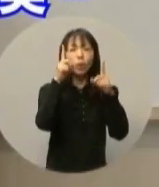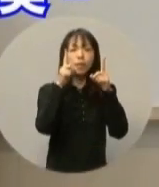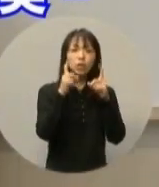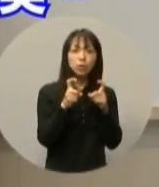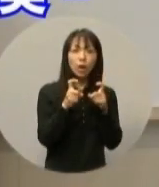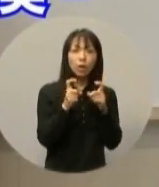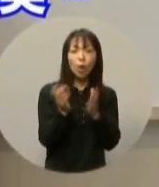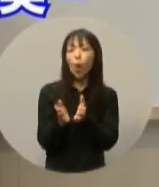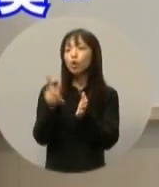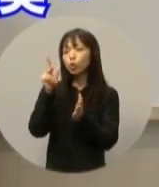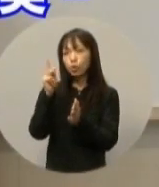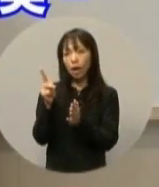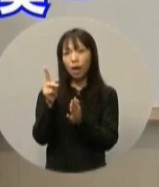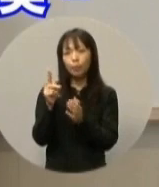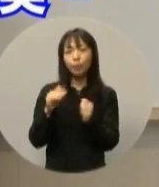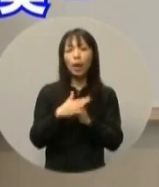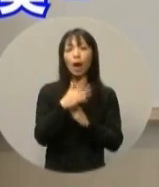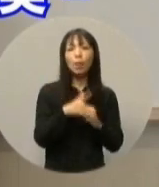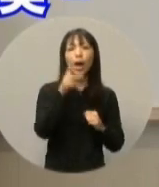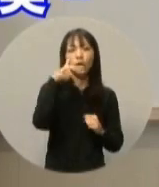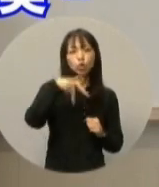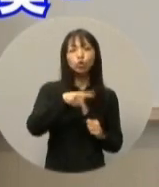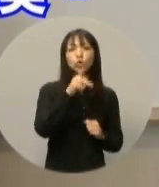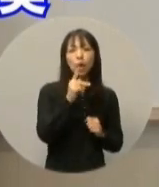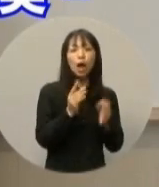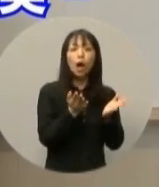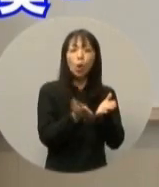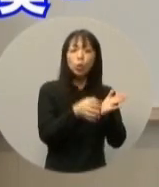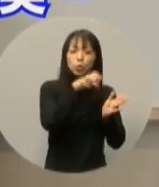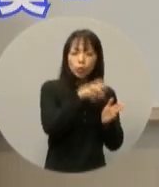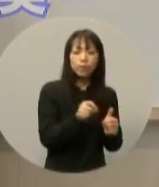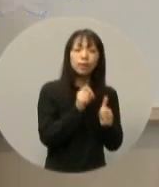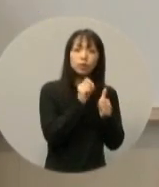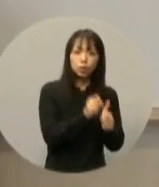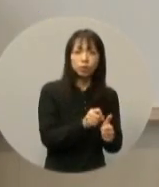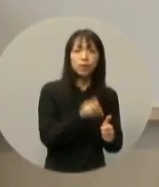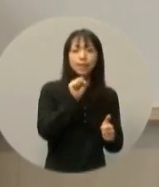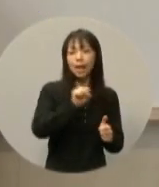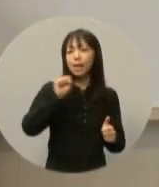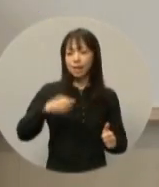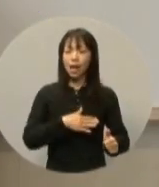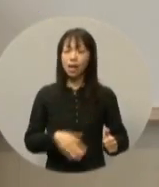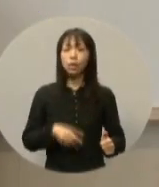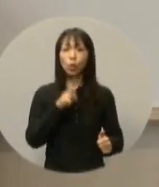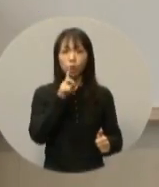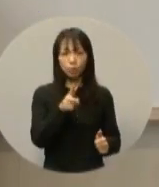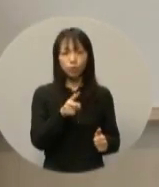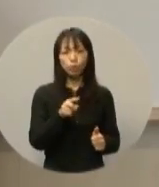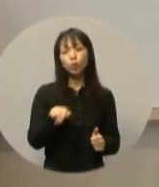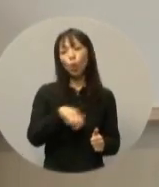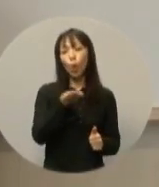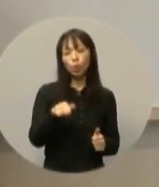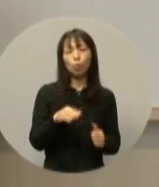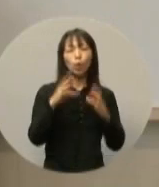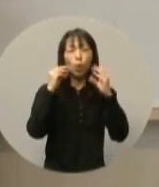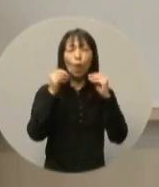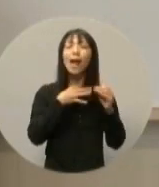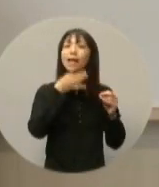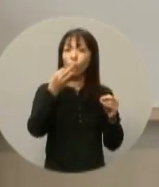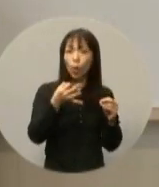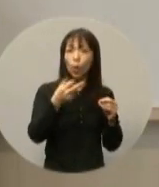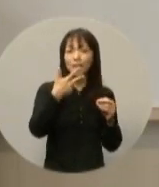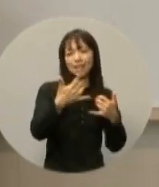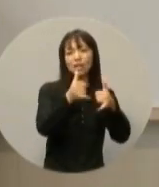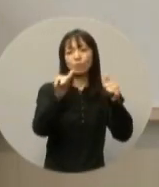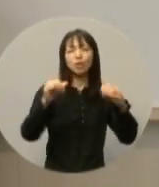こんにちは保育家浜須賀保育園配属になりました佐原義見です子供の笑い声と